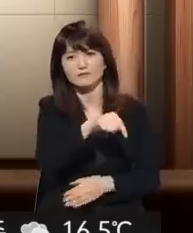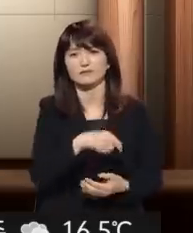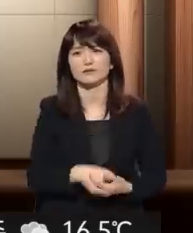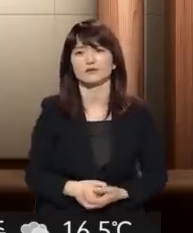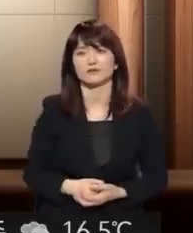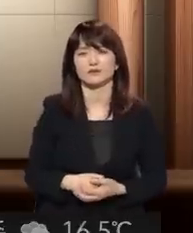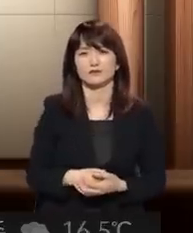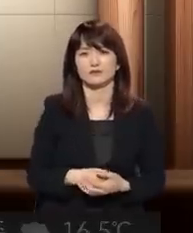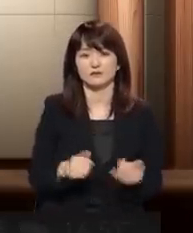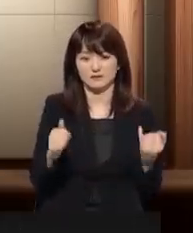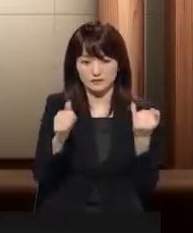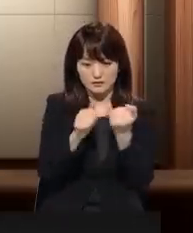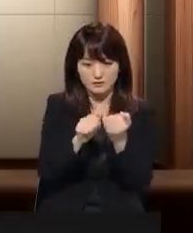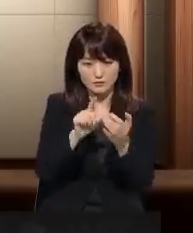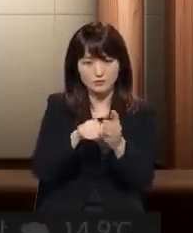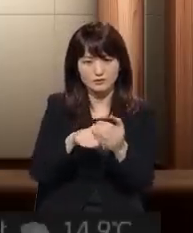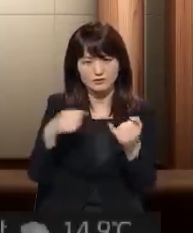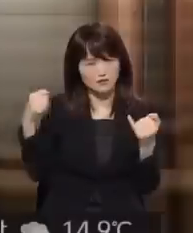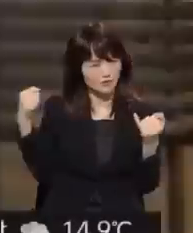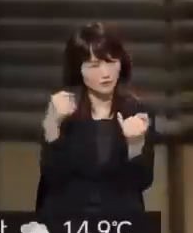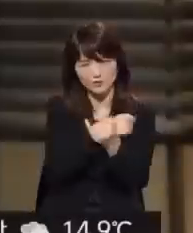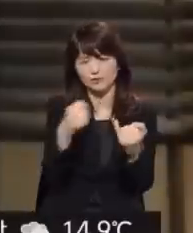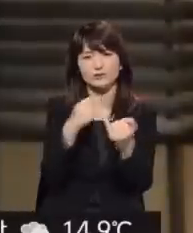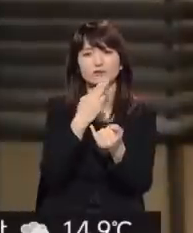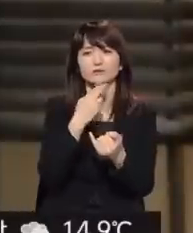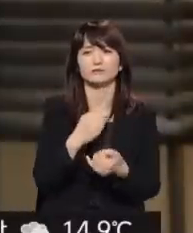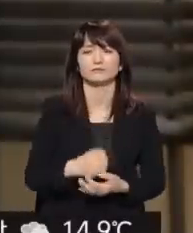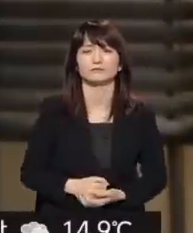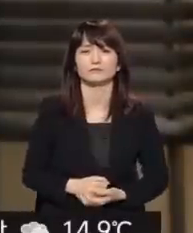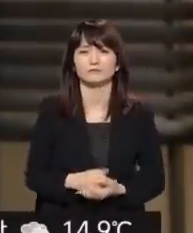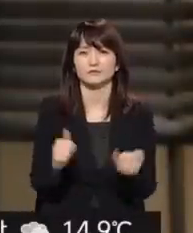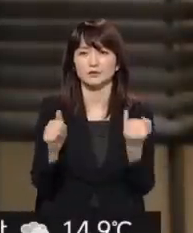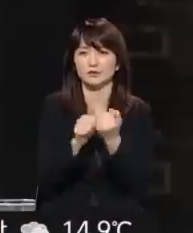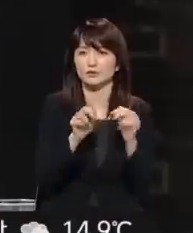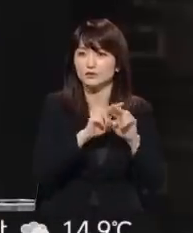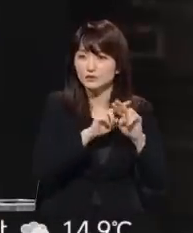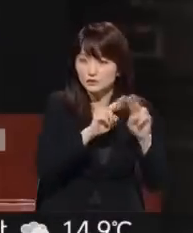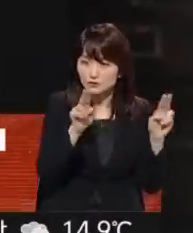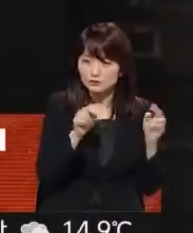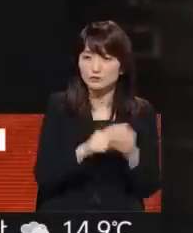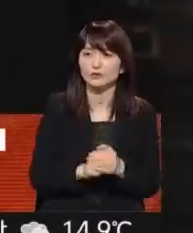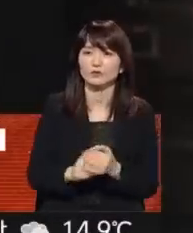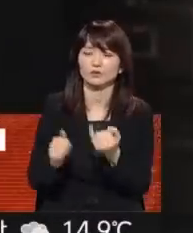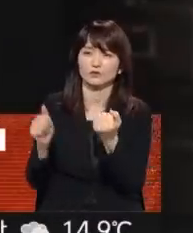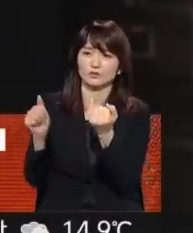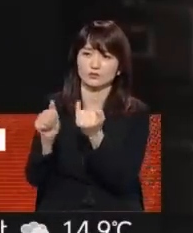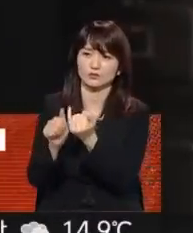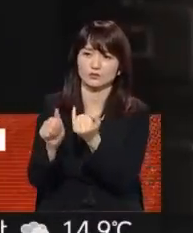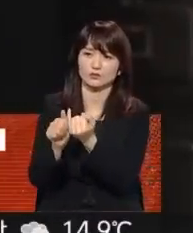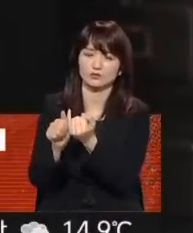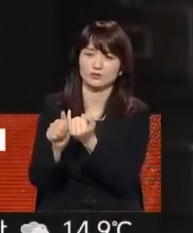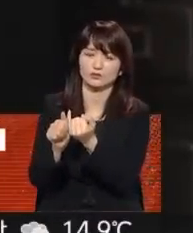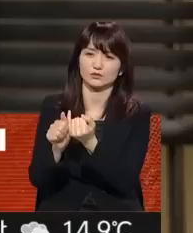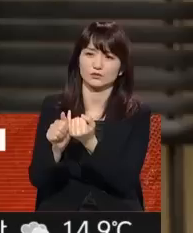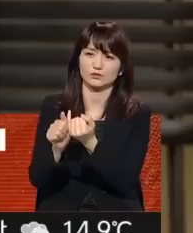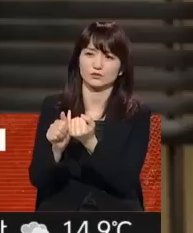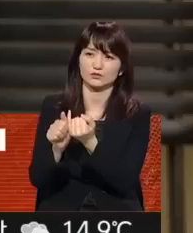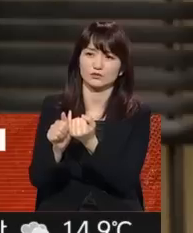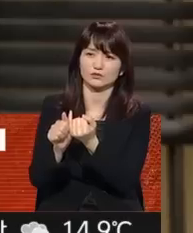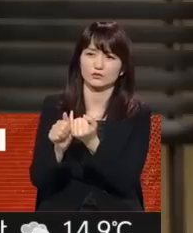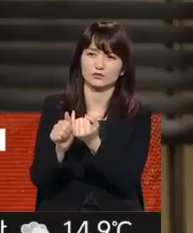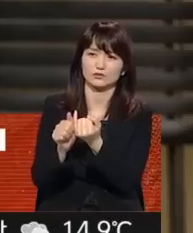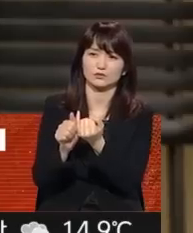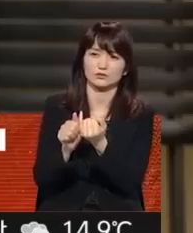경험기간에 폭력을 저질렀다거나 이런 건 없었던 걸로 보입니다 근데 혼인 취소와 혼인 무효는 또 다르잖아요 혼인 취소는 혼인을 했다는 사실